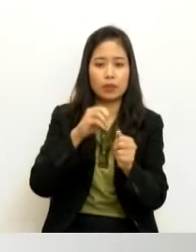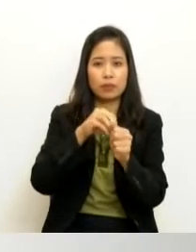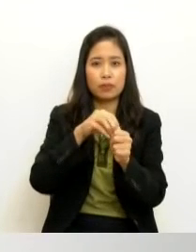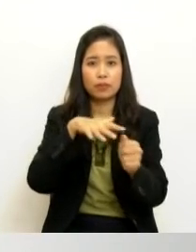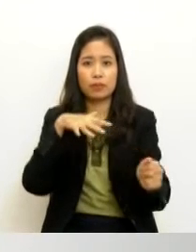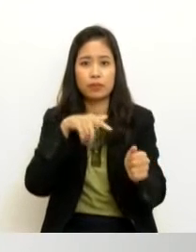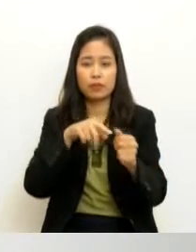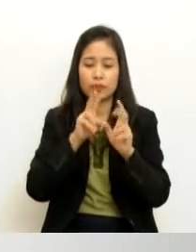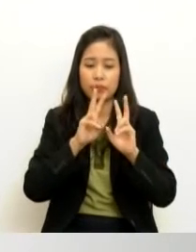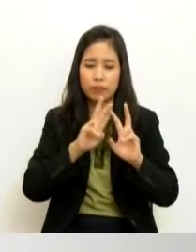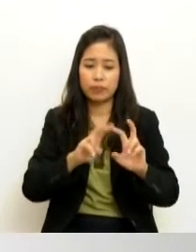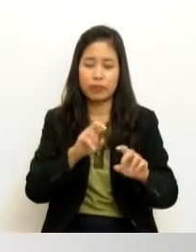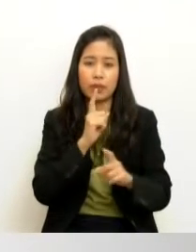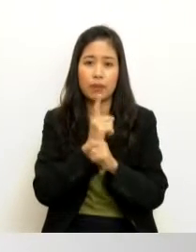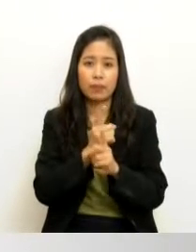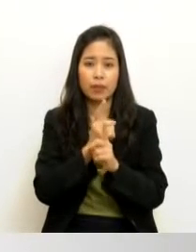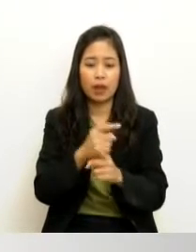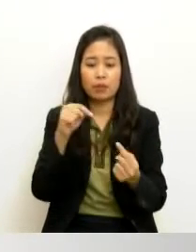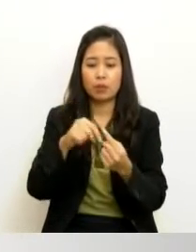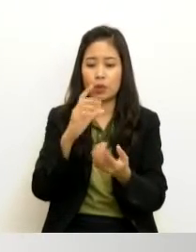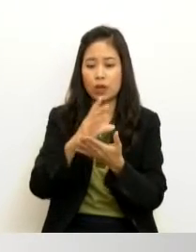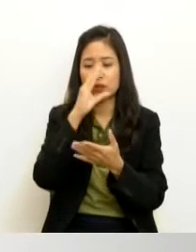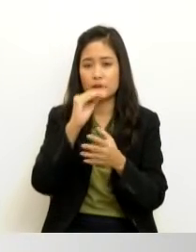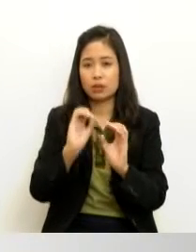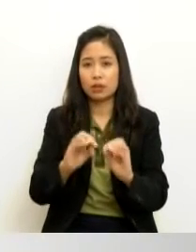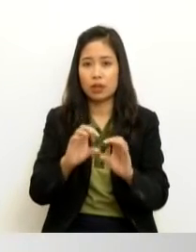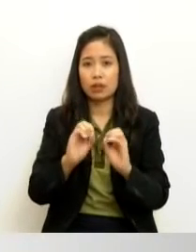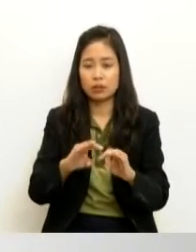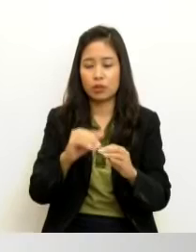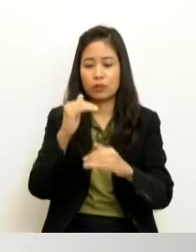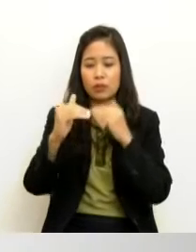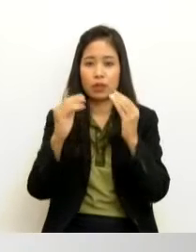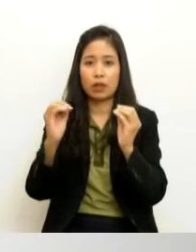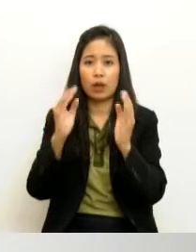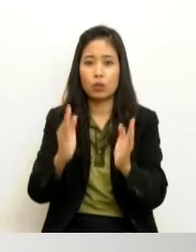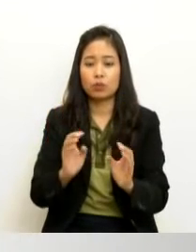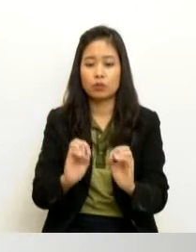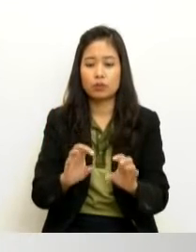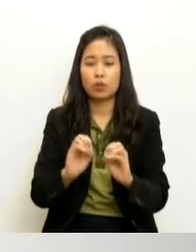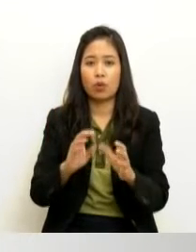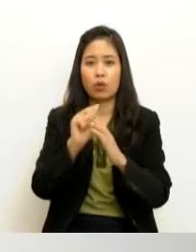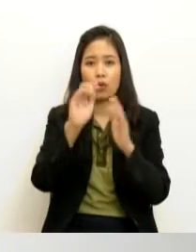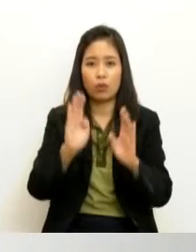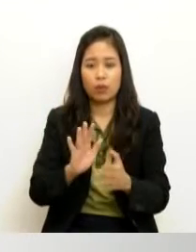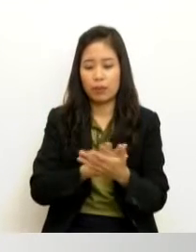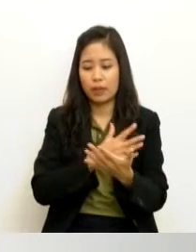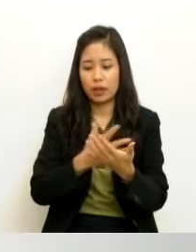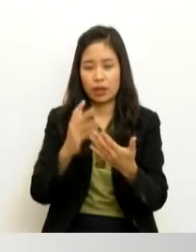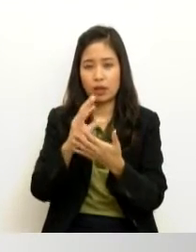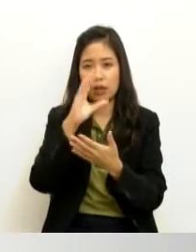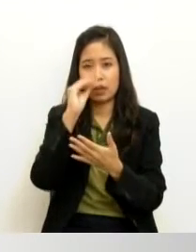ดตามในเรื่องของการจัดการเรียนรู้รวมถึงการพัฒนาครูผู้สอนให้สามารถออกแบบแผนการจัดการเรียน